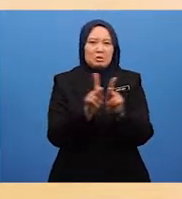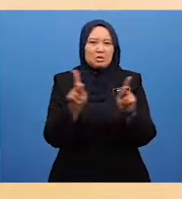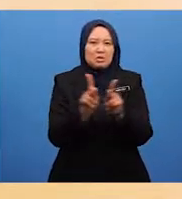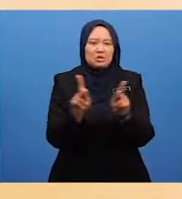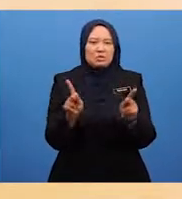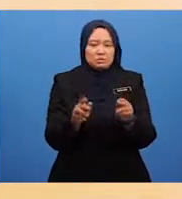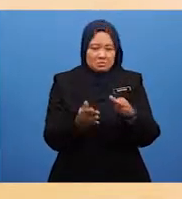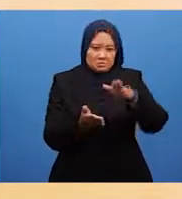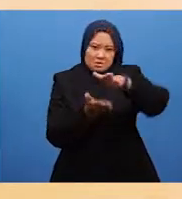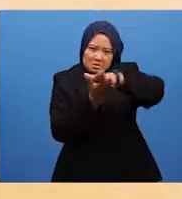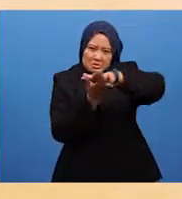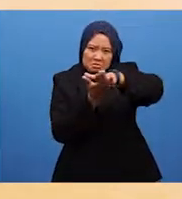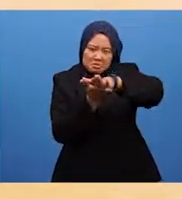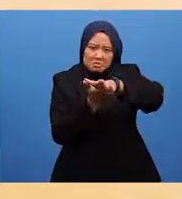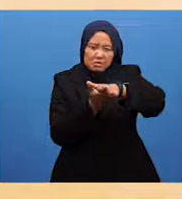tapaknya.